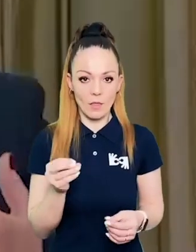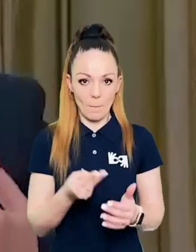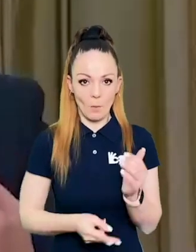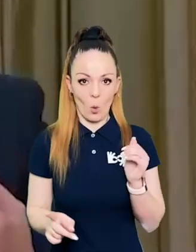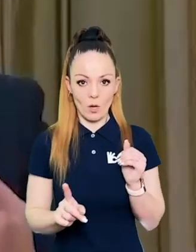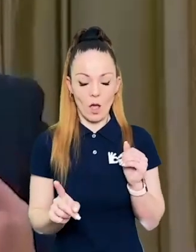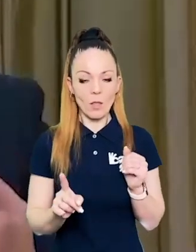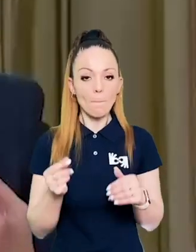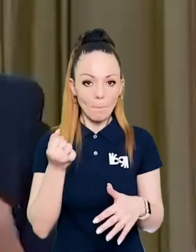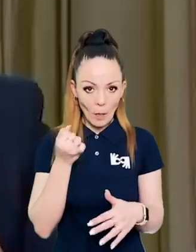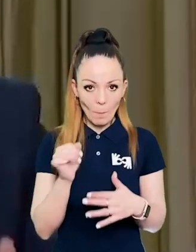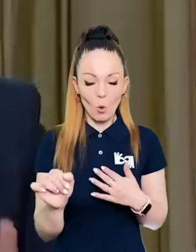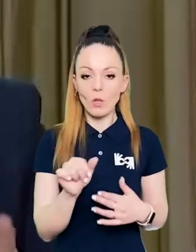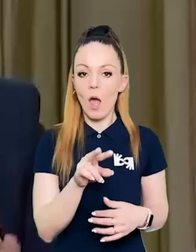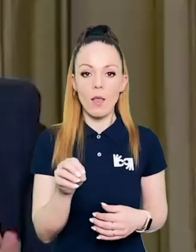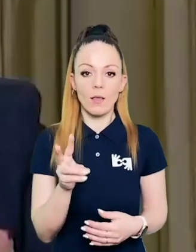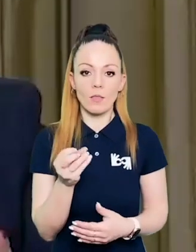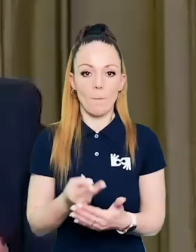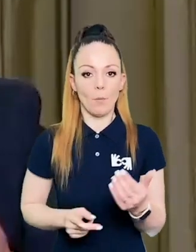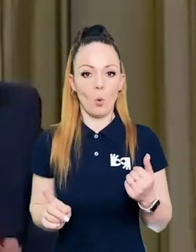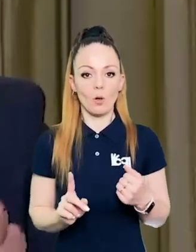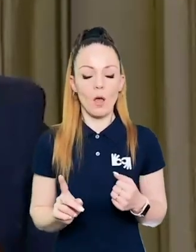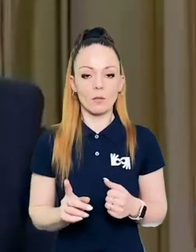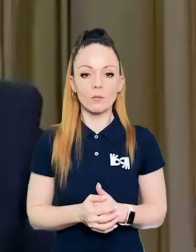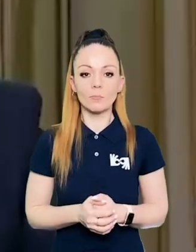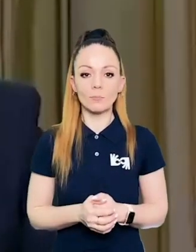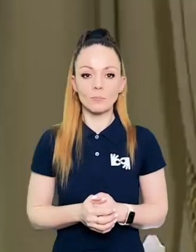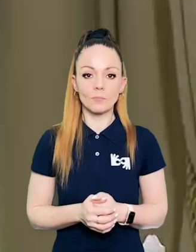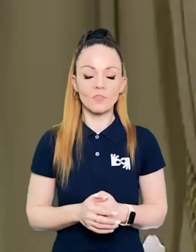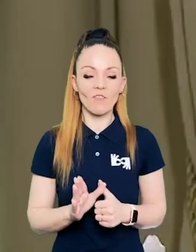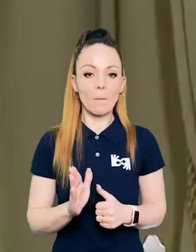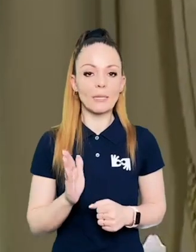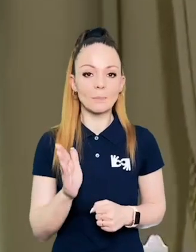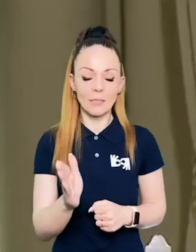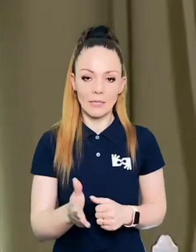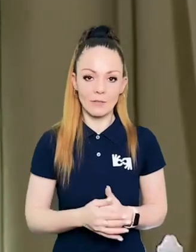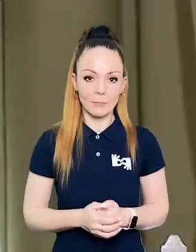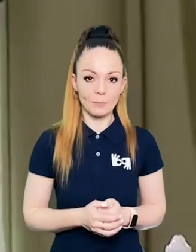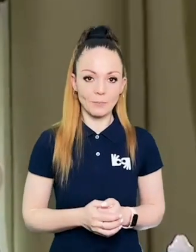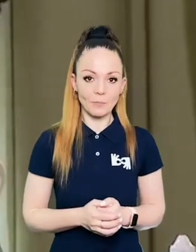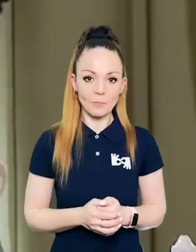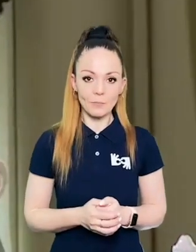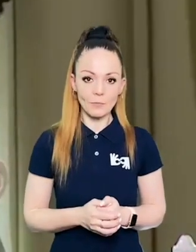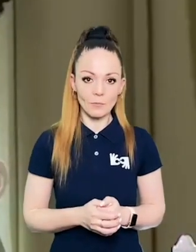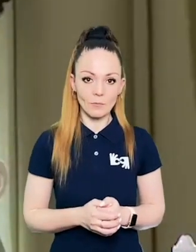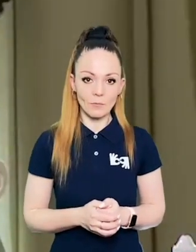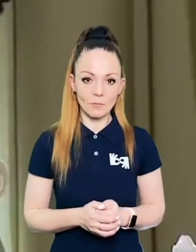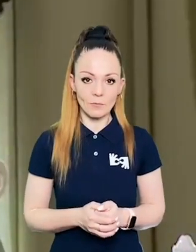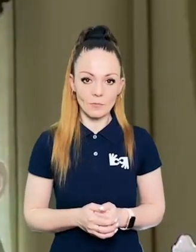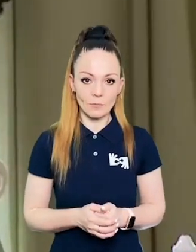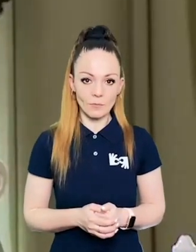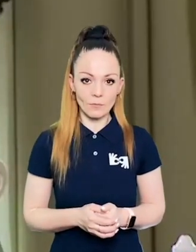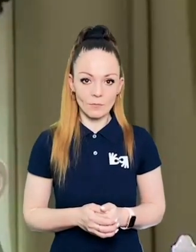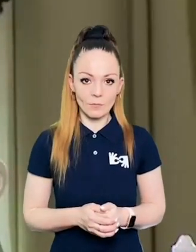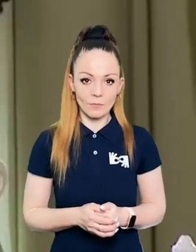не програти? Перемогти? Але не програти, ну, в перспективі.